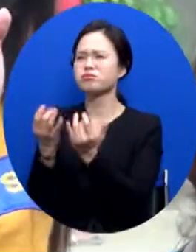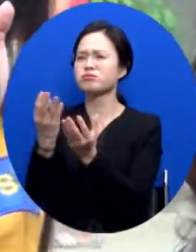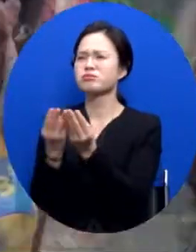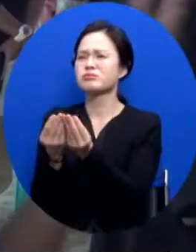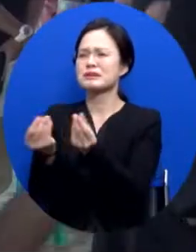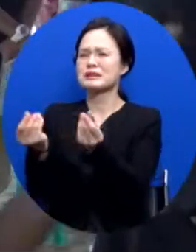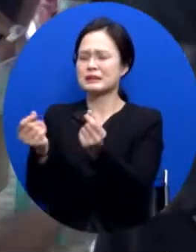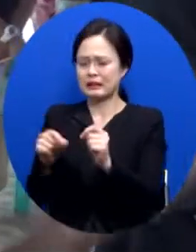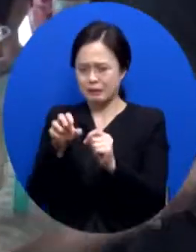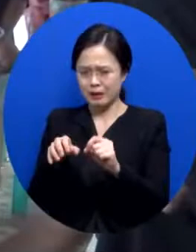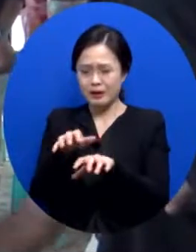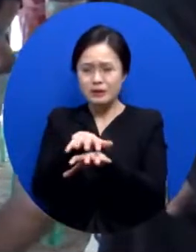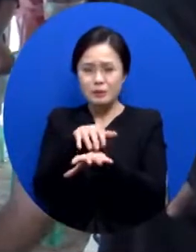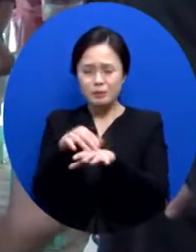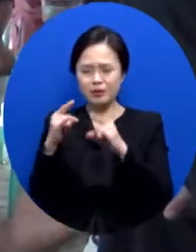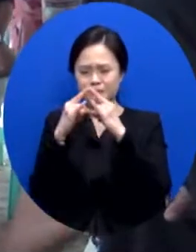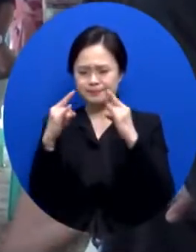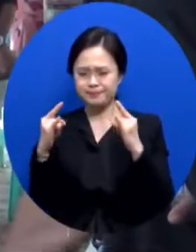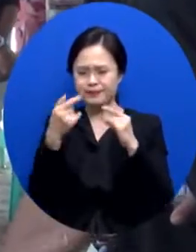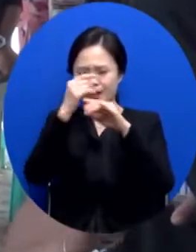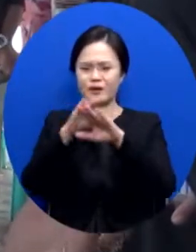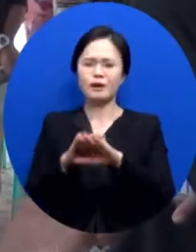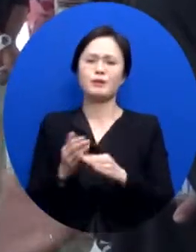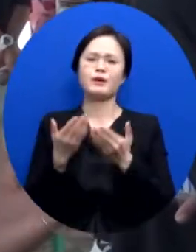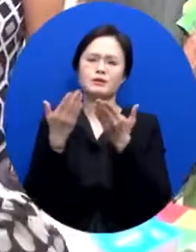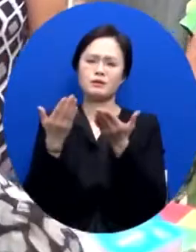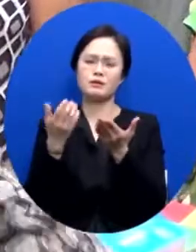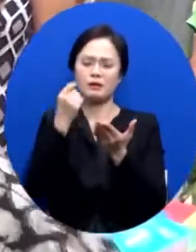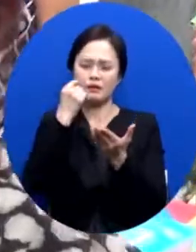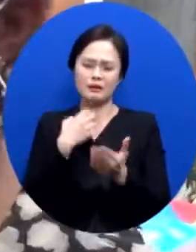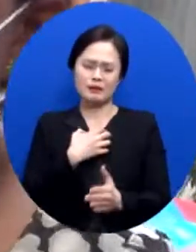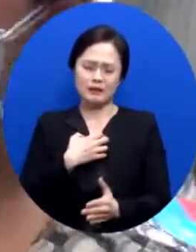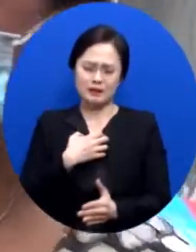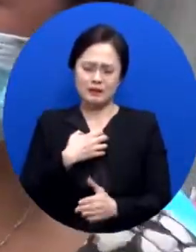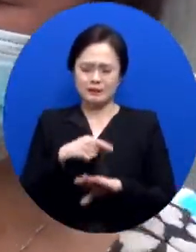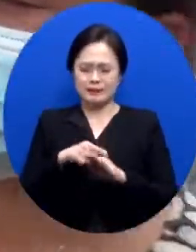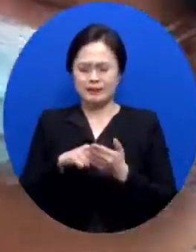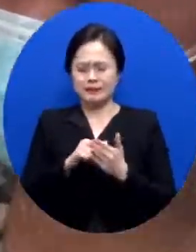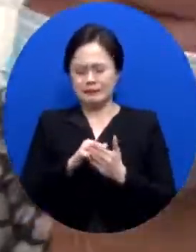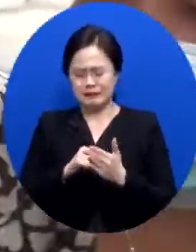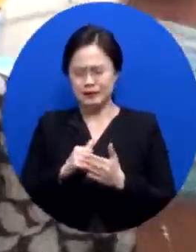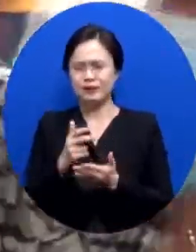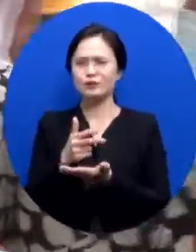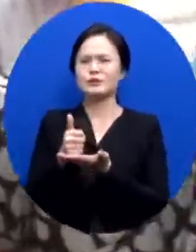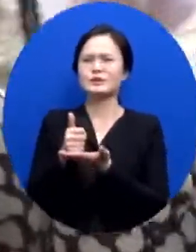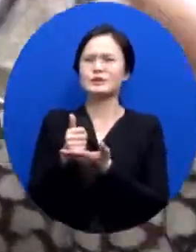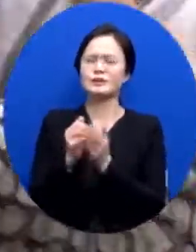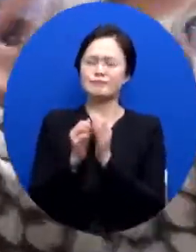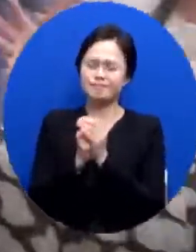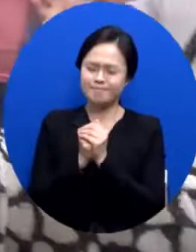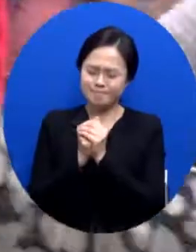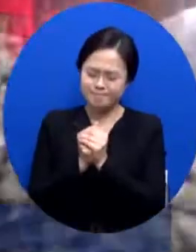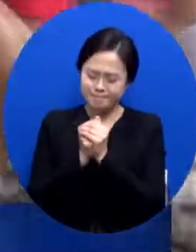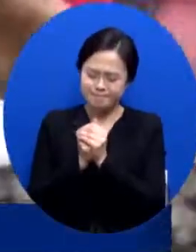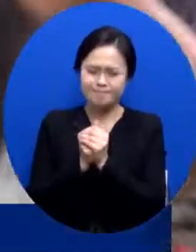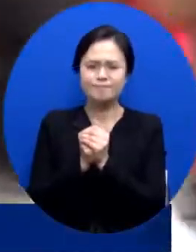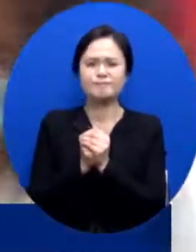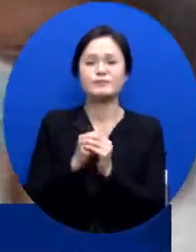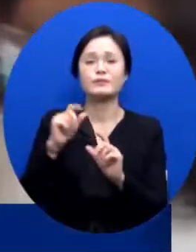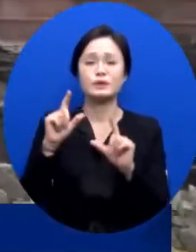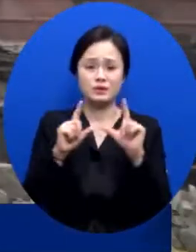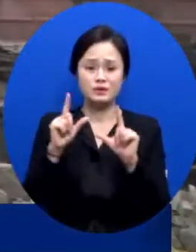점막을 쥐고 예배를 드립니다 모두가 슬픈 마음으로 억누르며 주님께 기도를 올립니다 처음에 불이 났을